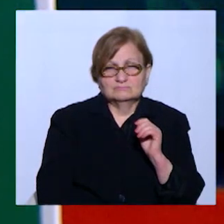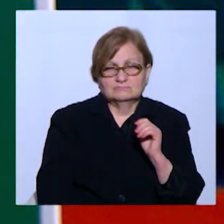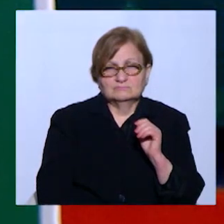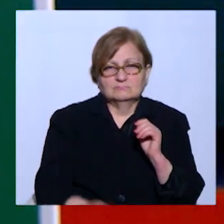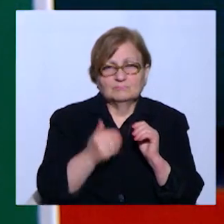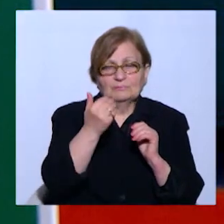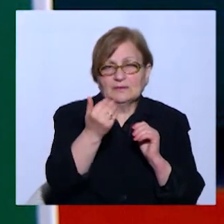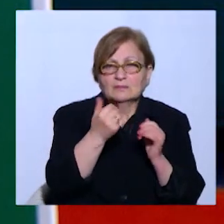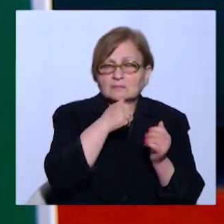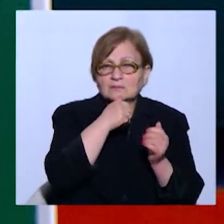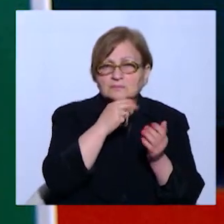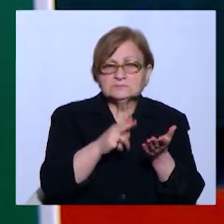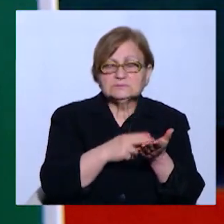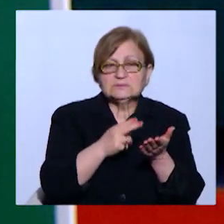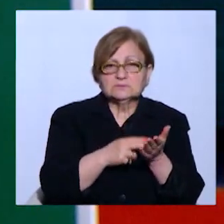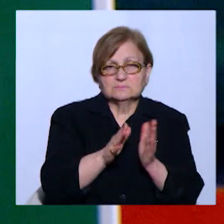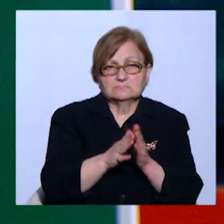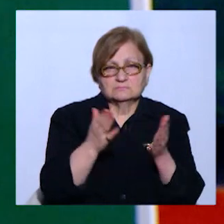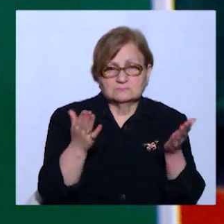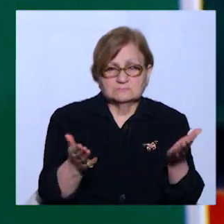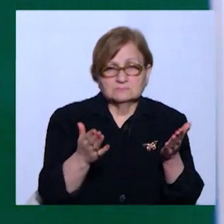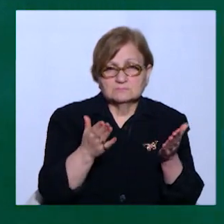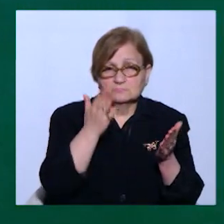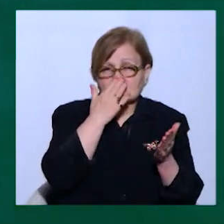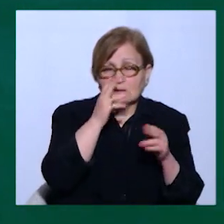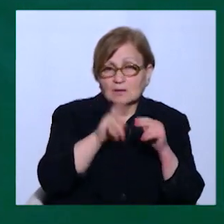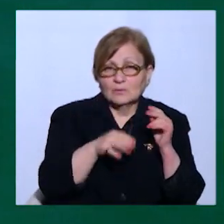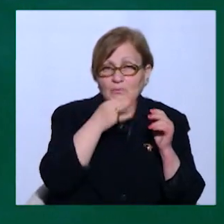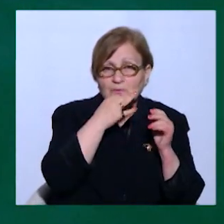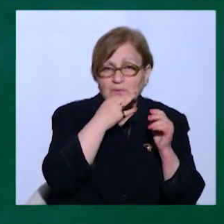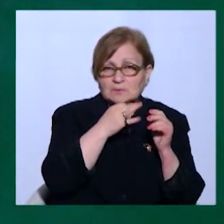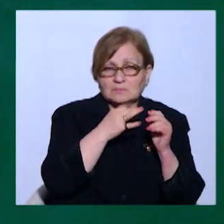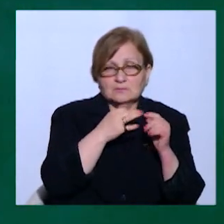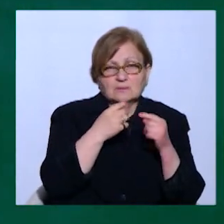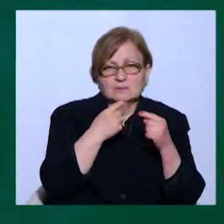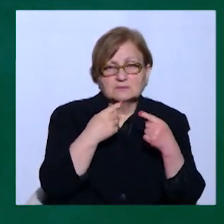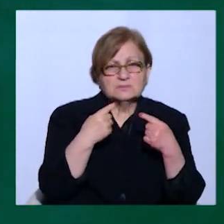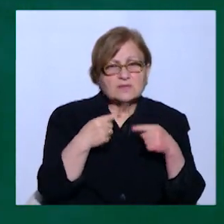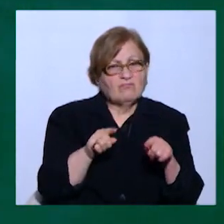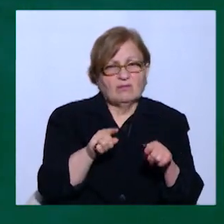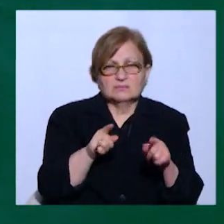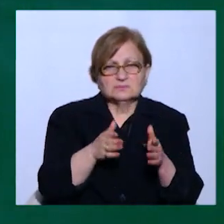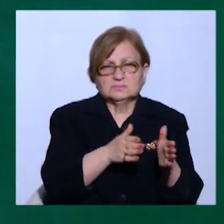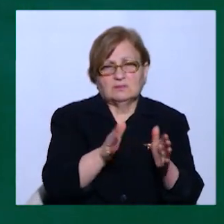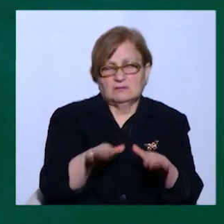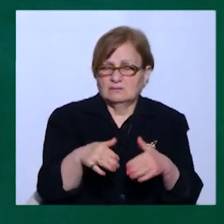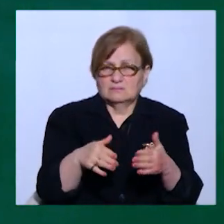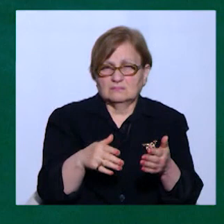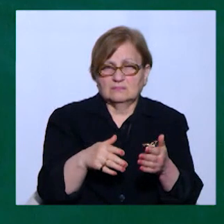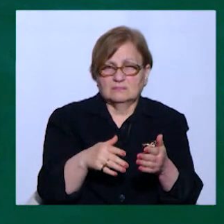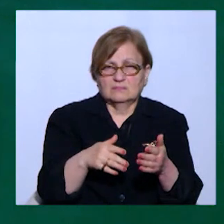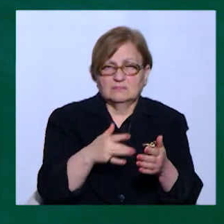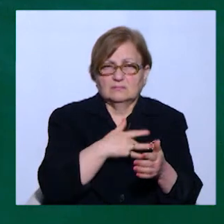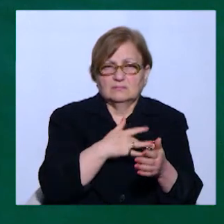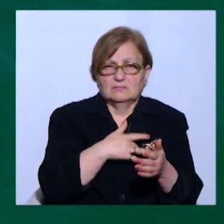გადაშალით თქვენ ციგნებს სანამ მე დავამთავრებ გაკუთლის, იმიტომ რომ სხვანაირად არ გამოდის ამის მესადინეობა. და ახლობით